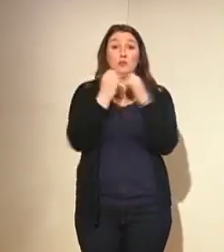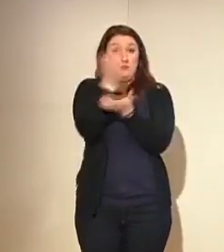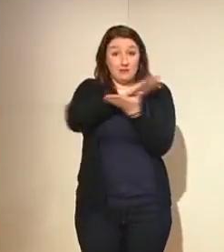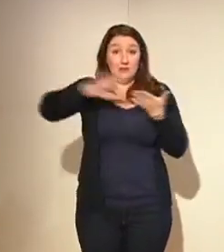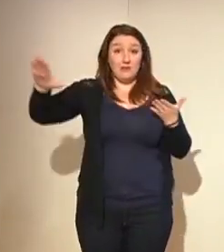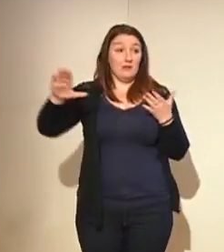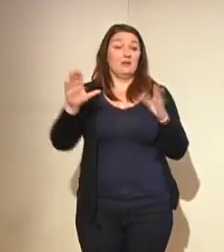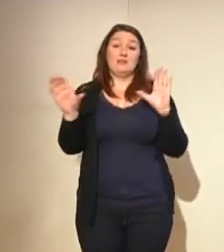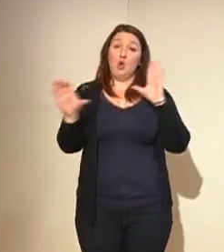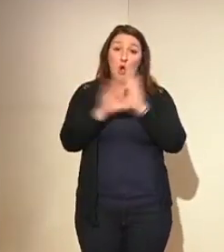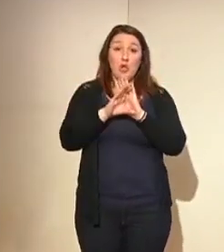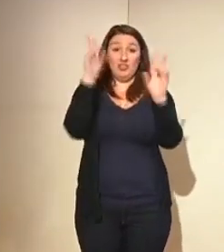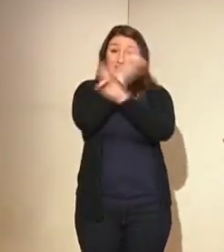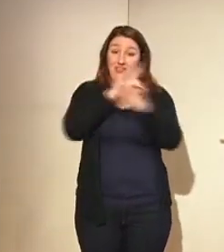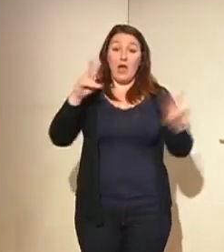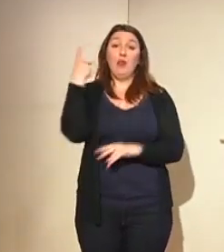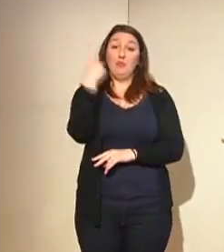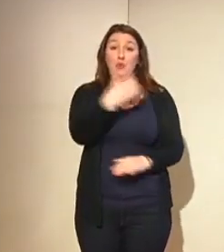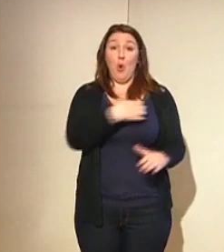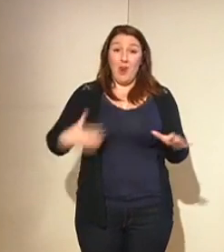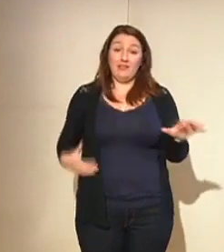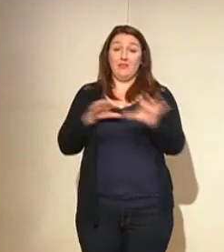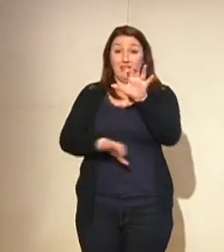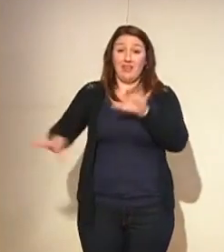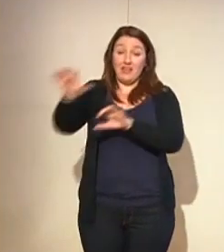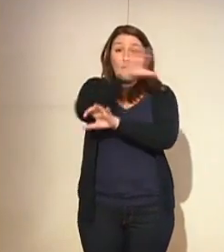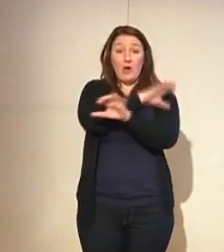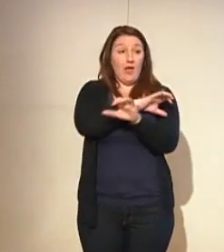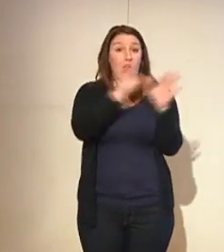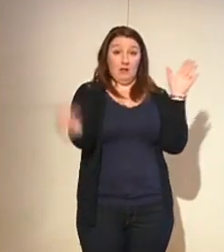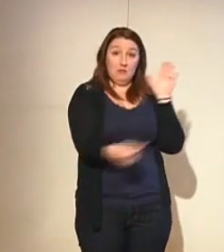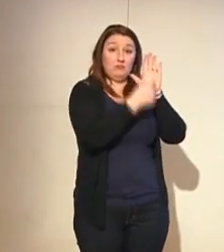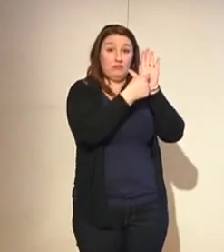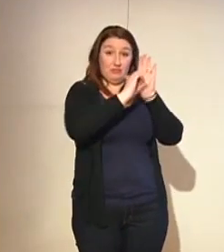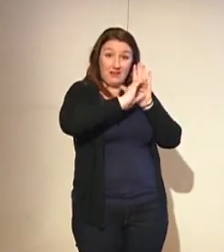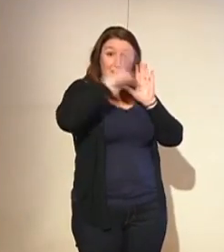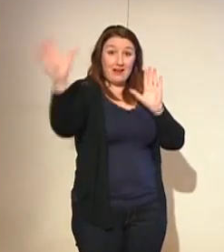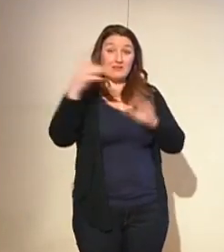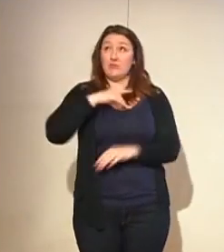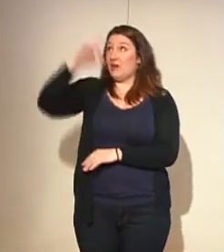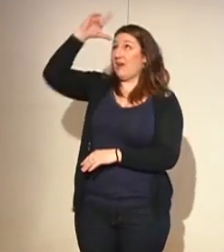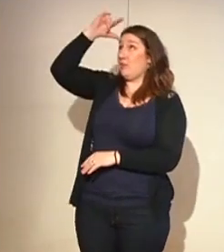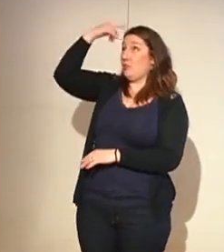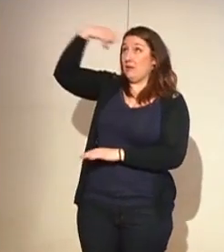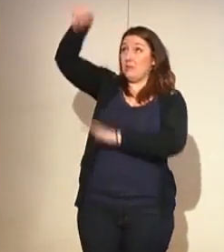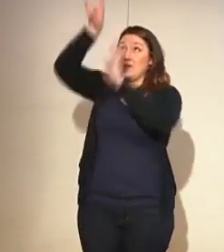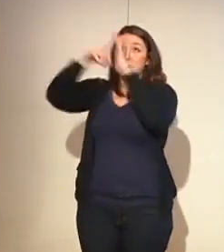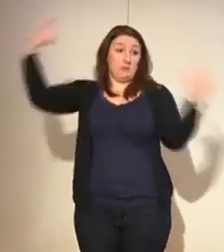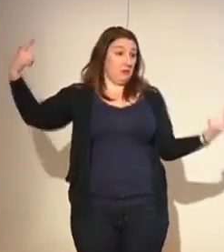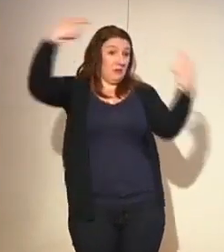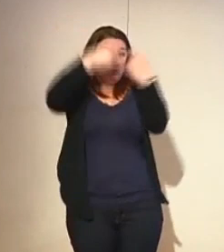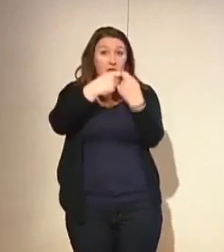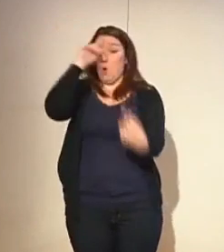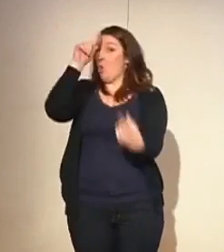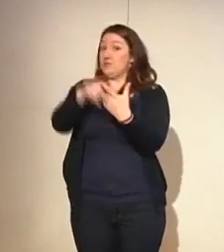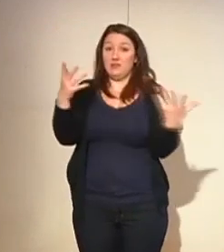Général des Collectivités Territoriales et qui répond à un très important principe républicain celui de se consacrer